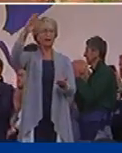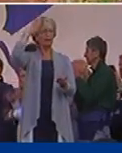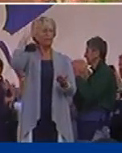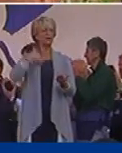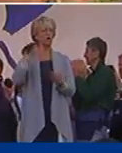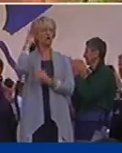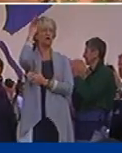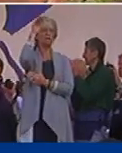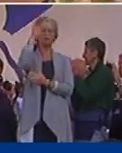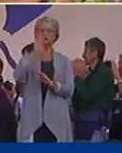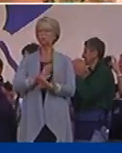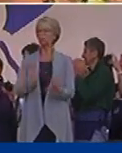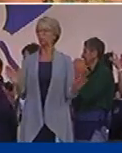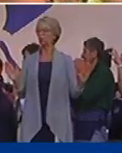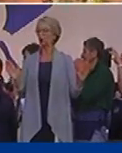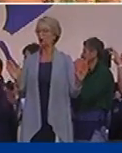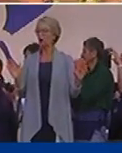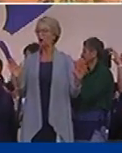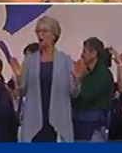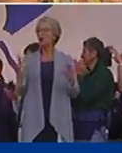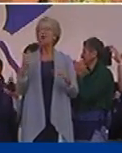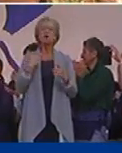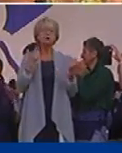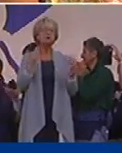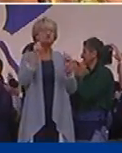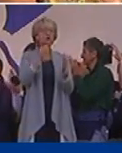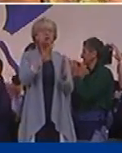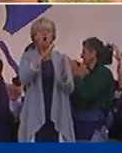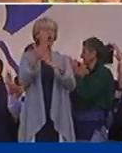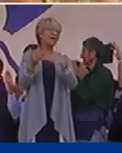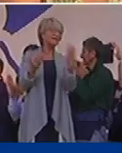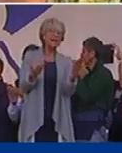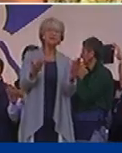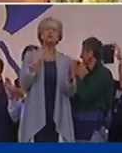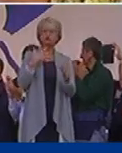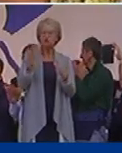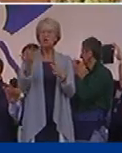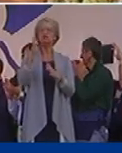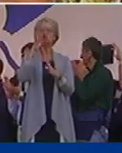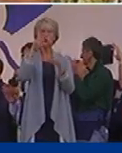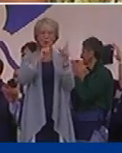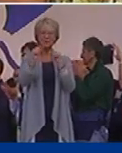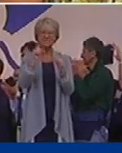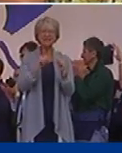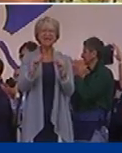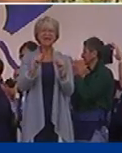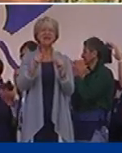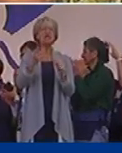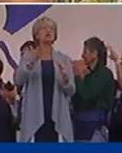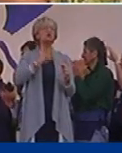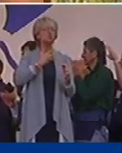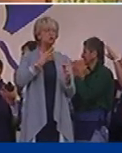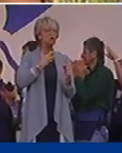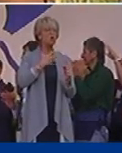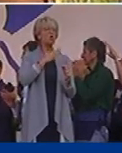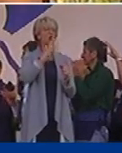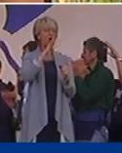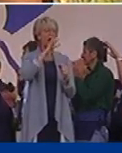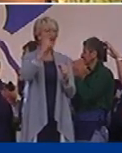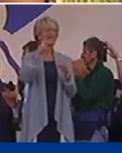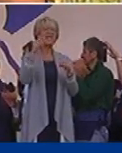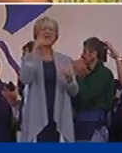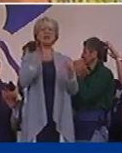loro futuro. E non ci sono solo a destra, ci sono fra gli elettori dei 5 Stelle, ci sono anche fra gli